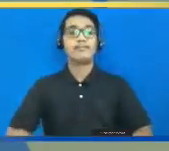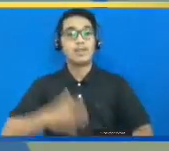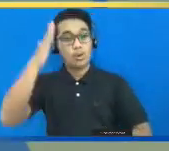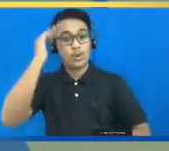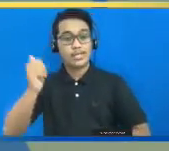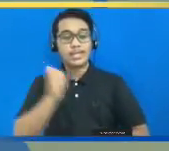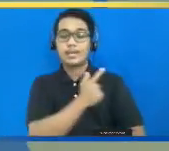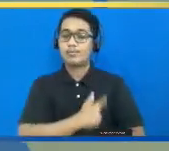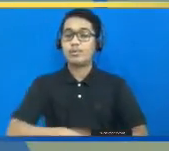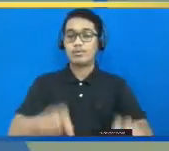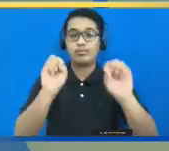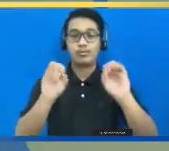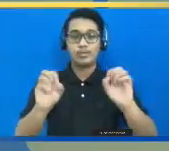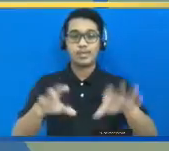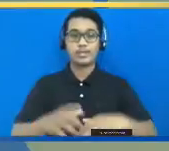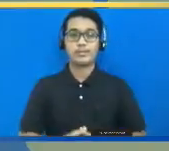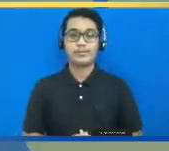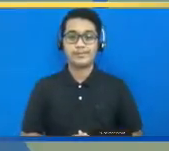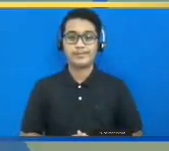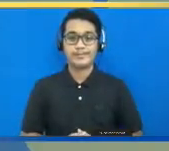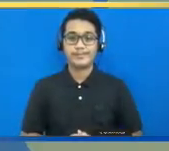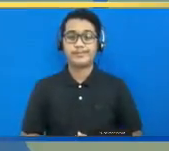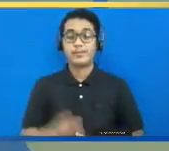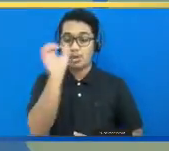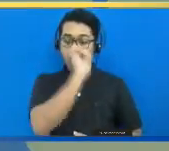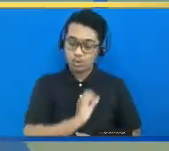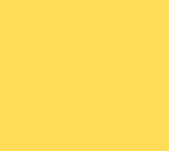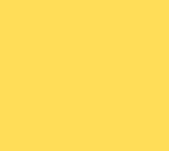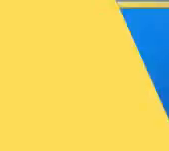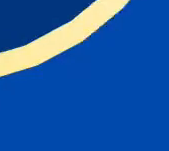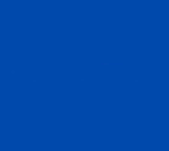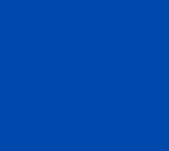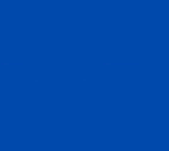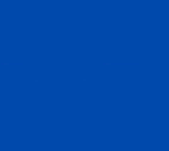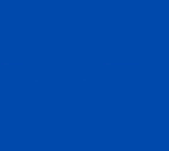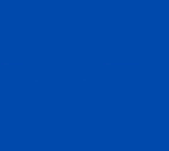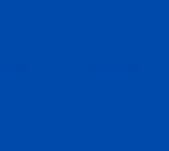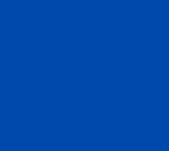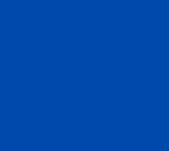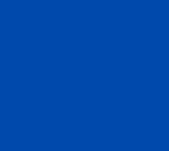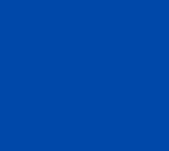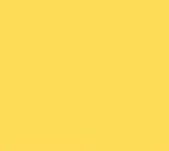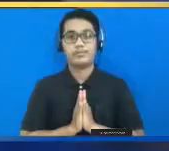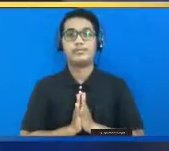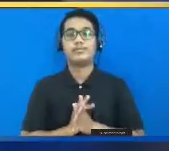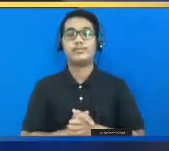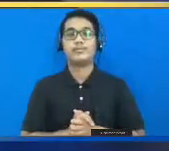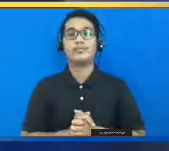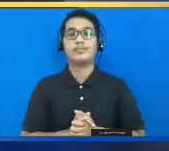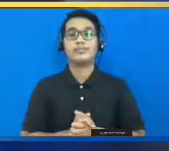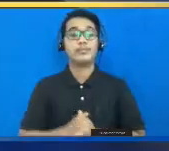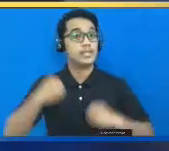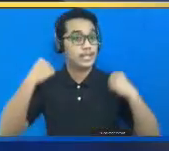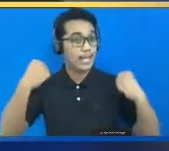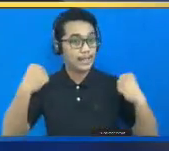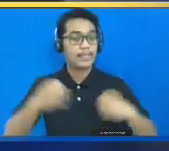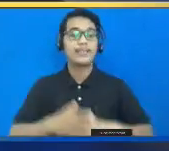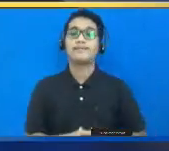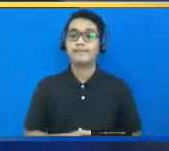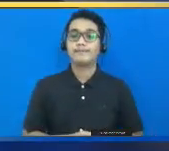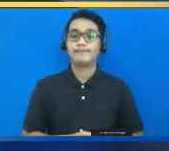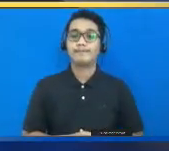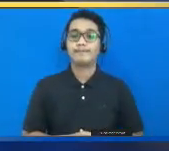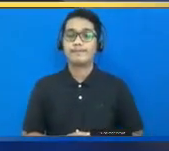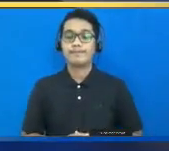wassalamu'alaikum warahmatullahi wabarakatuh Om Shanti Shanti om namo buddhaya Salam sehat selalu